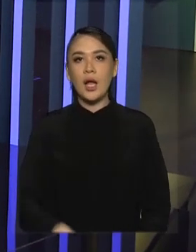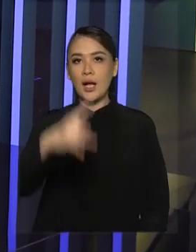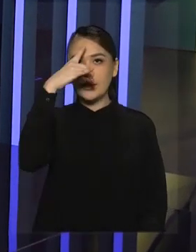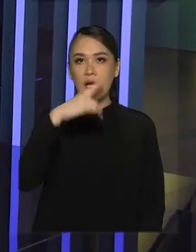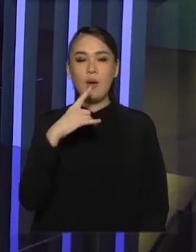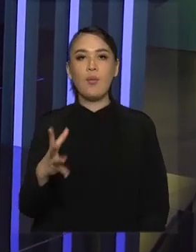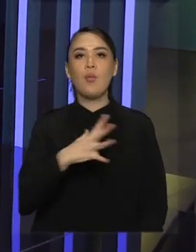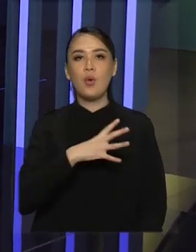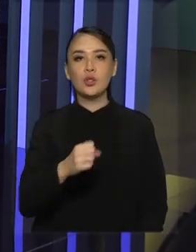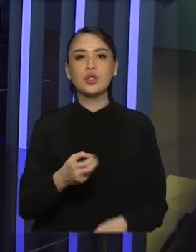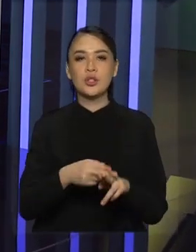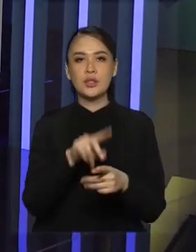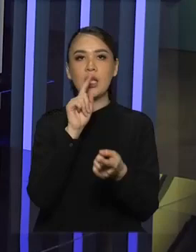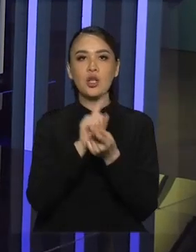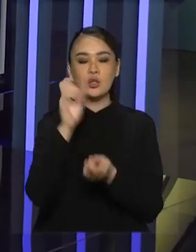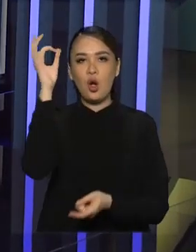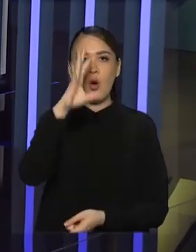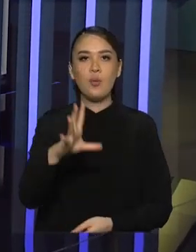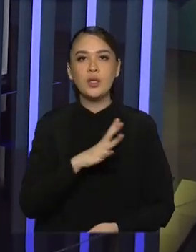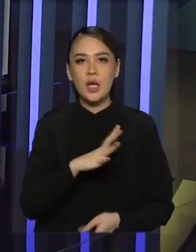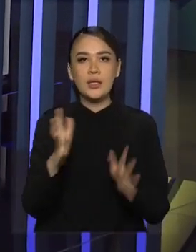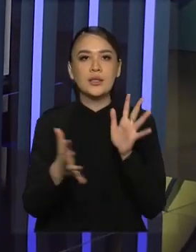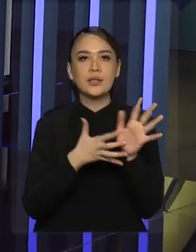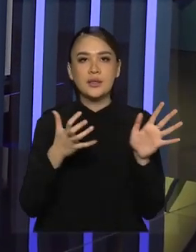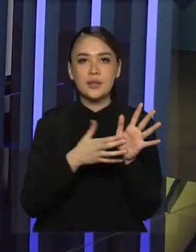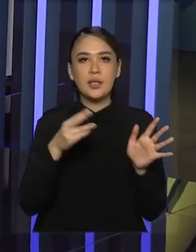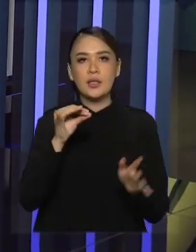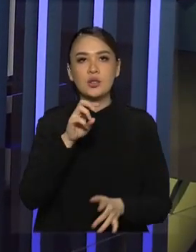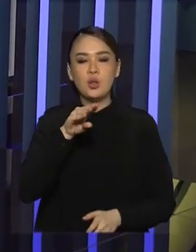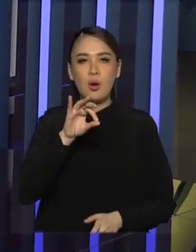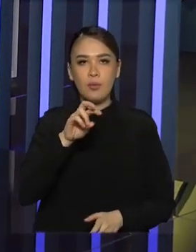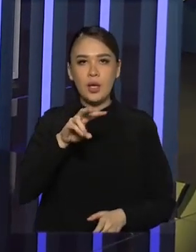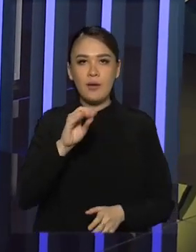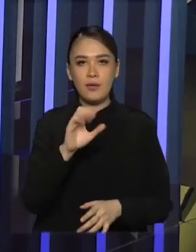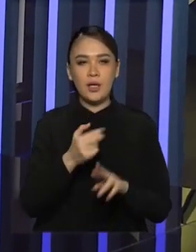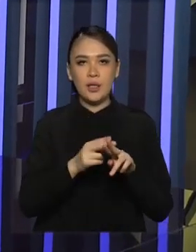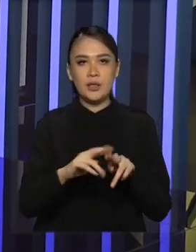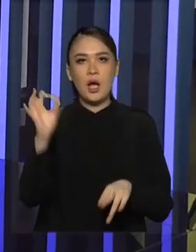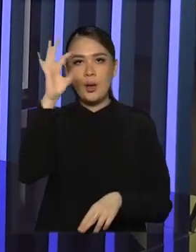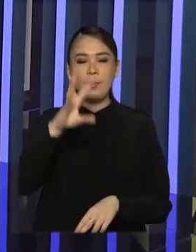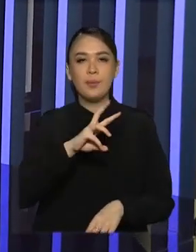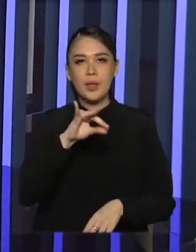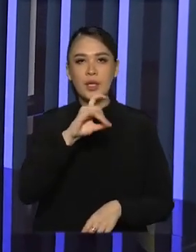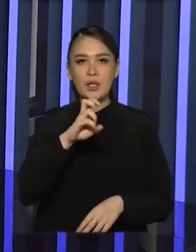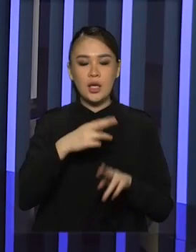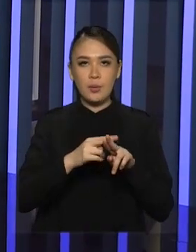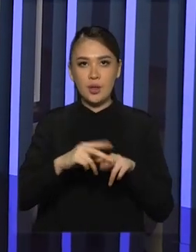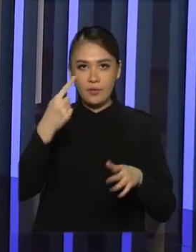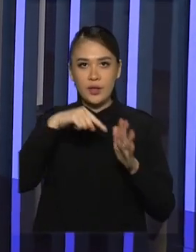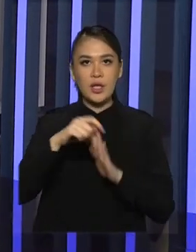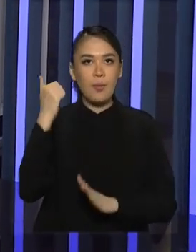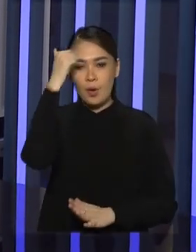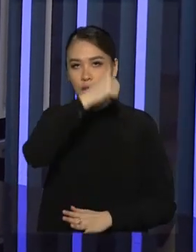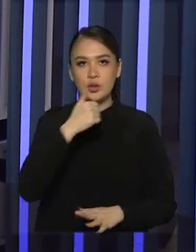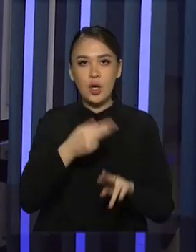Казахстан может столкнуться с дефицитом дистоплива. Об этом сегодня заявили в Минэнерго. По данным ведомства, уже в этом году жителям